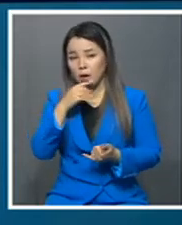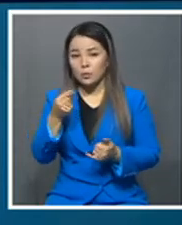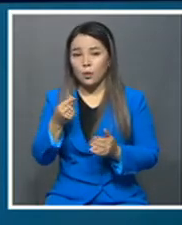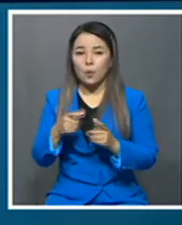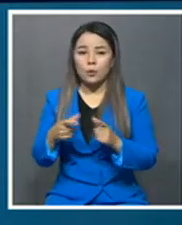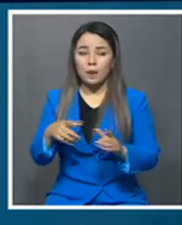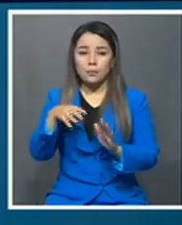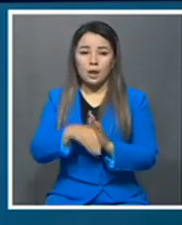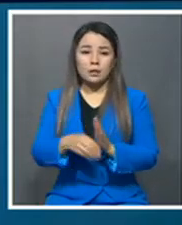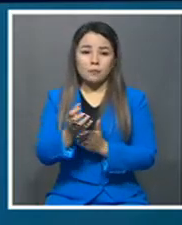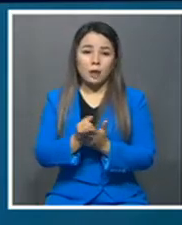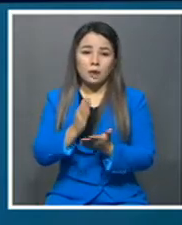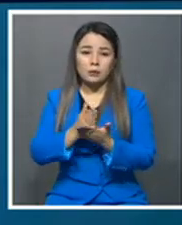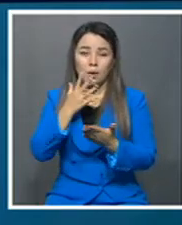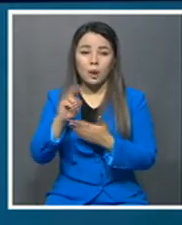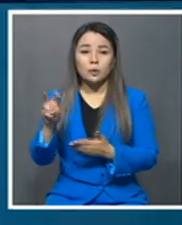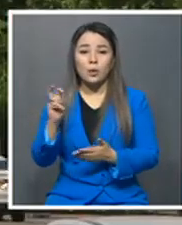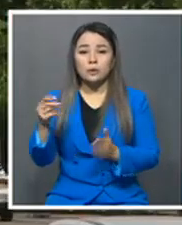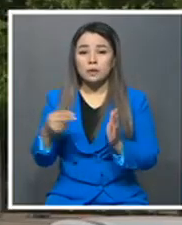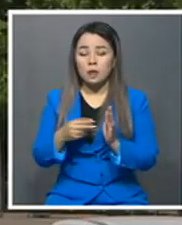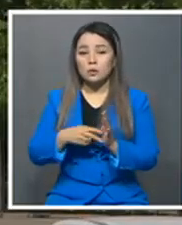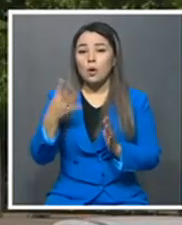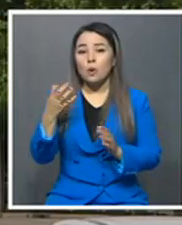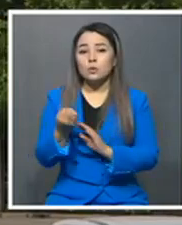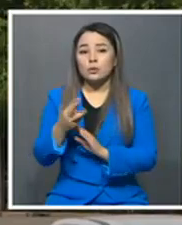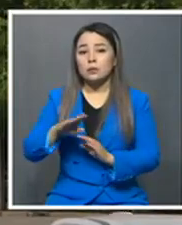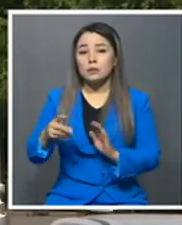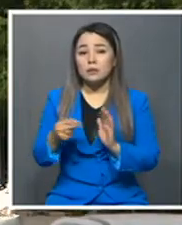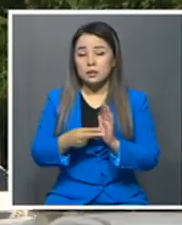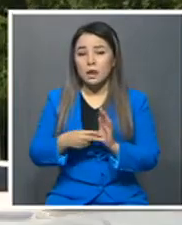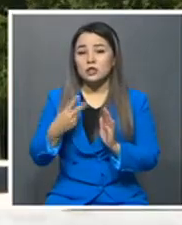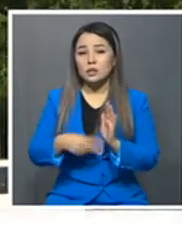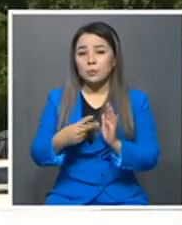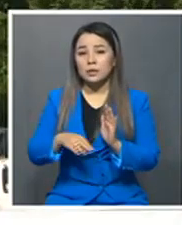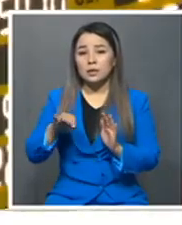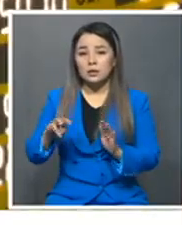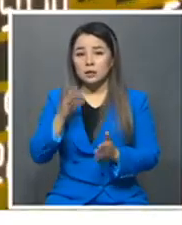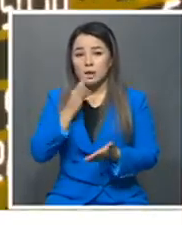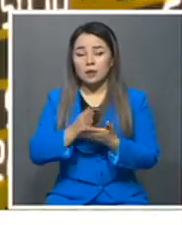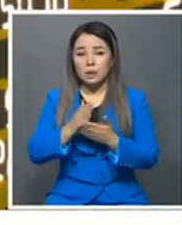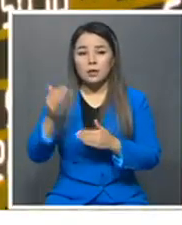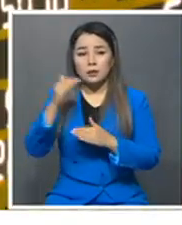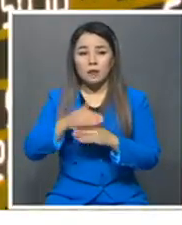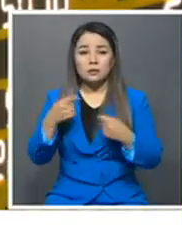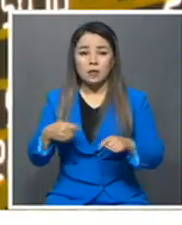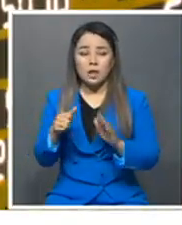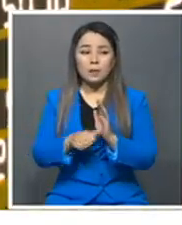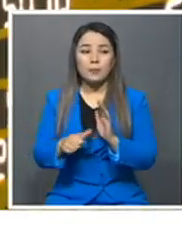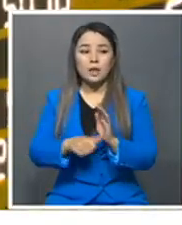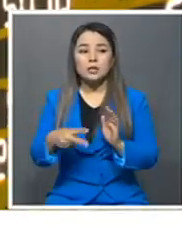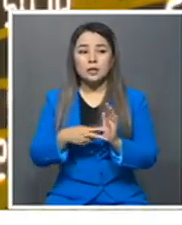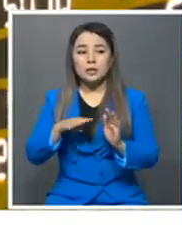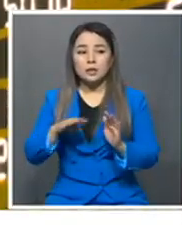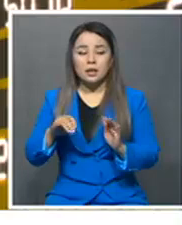биржасындағы ұлттық валютаның долларға шаққандағы бағамы 413 теңге 70 тиын. Кешкілік саудамен салыстырғанда 67 тиынға